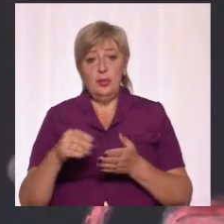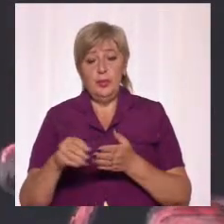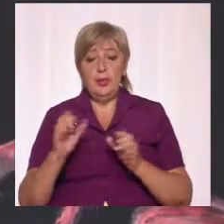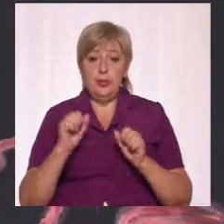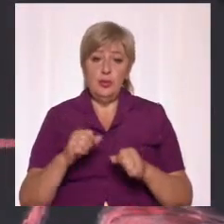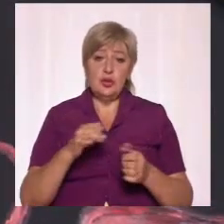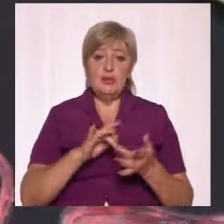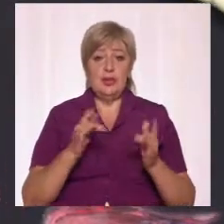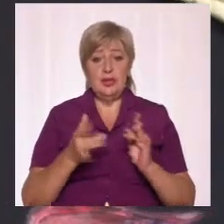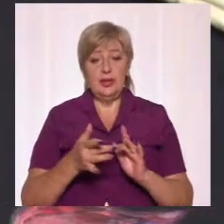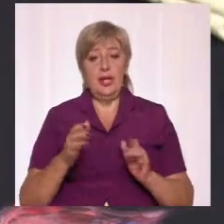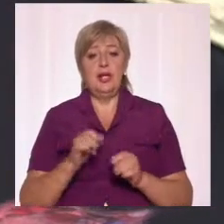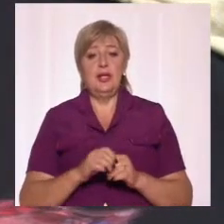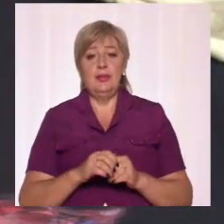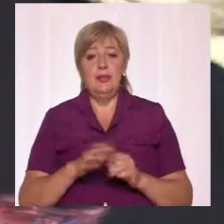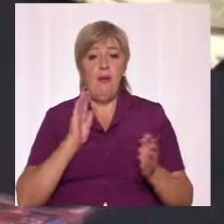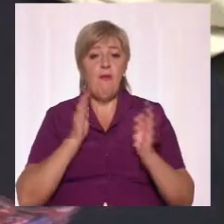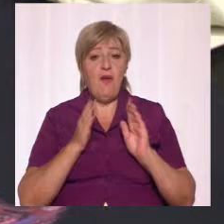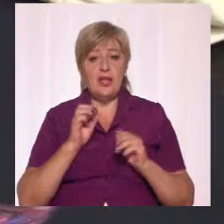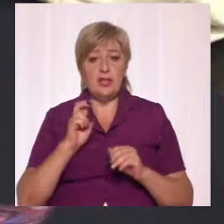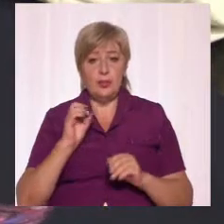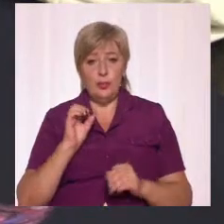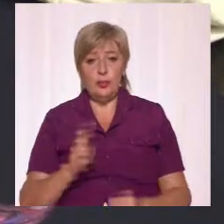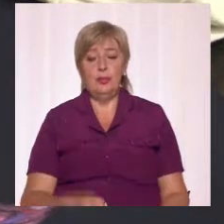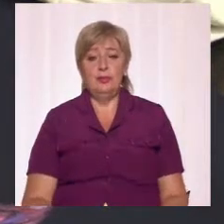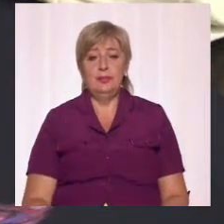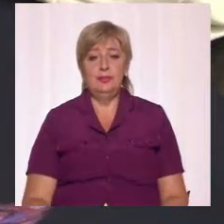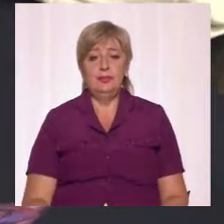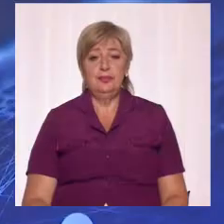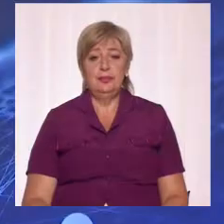у Фейсбук. Ольга Запорозька, Роман Бондар. Новини на Суспільному. Дніпро.